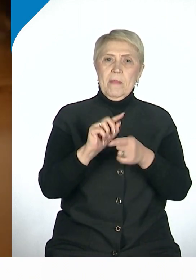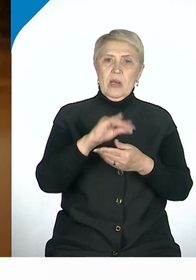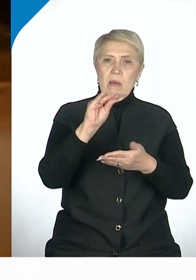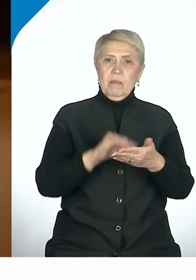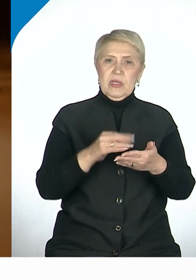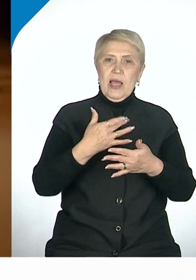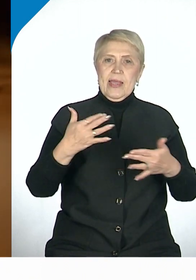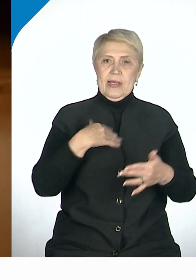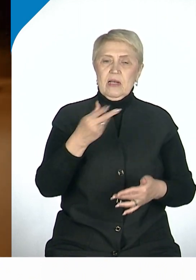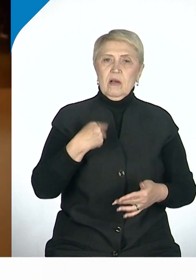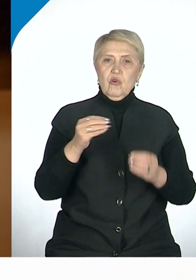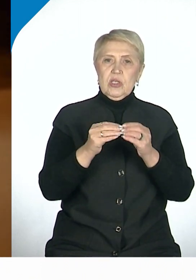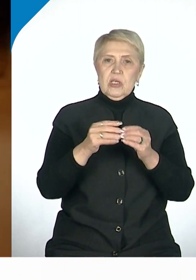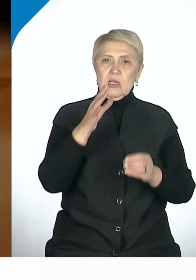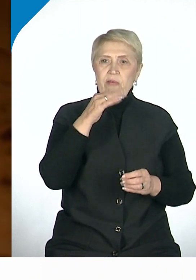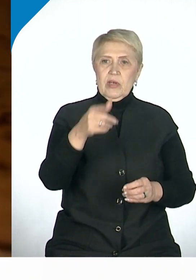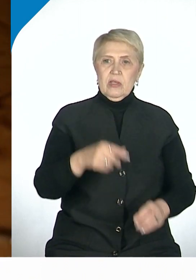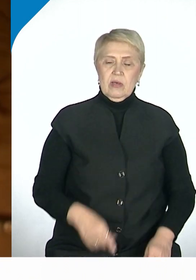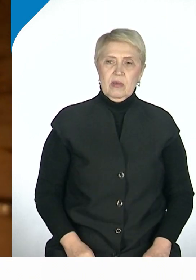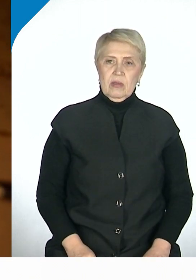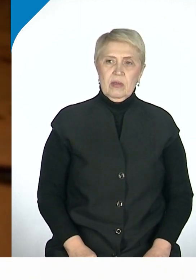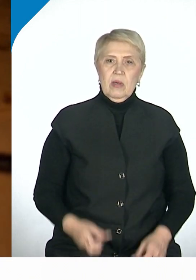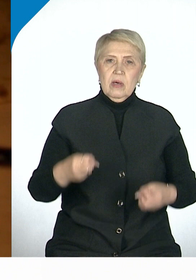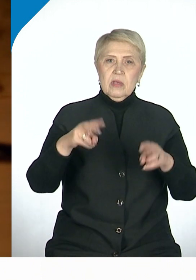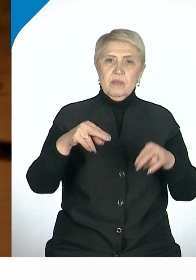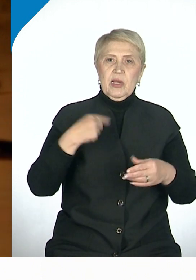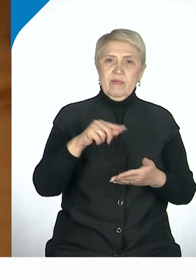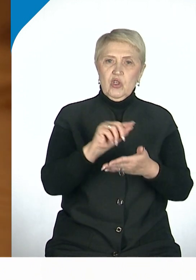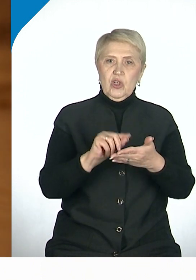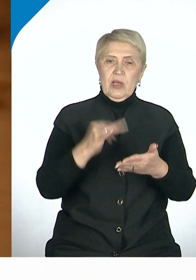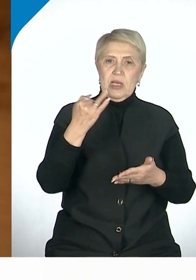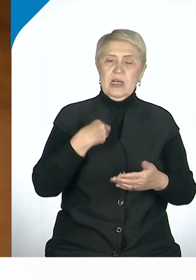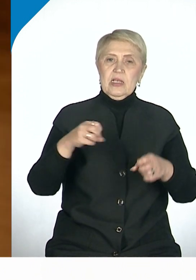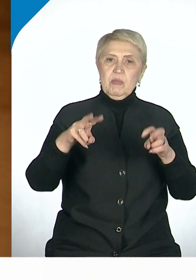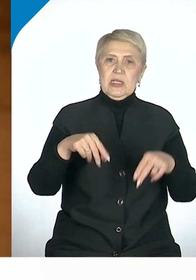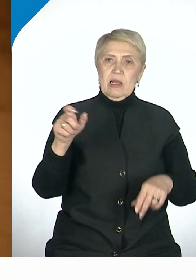специальными чернилами, выполненными по древнему рецепту, и специальным человеком.